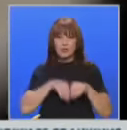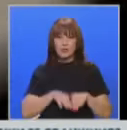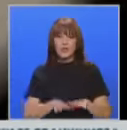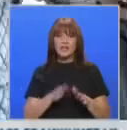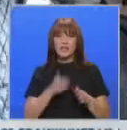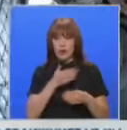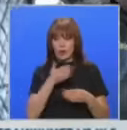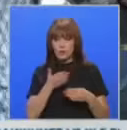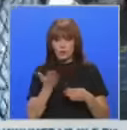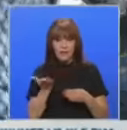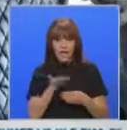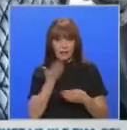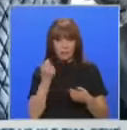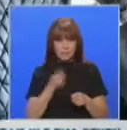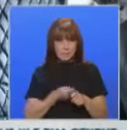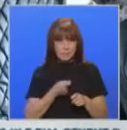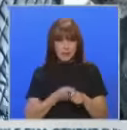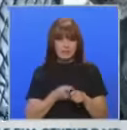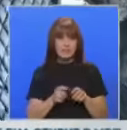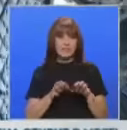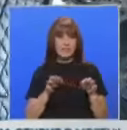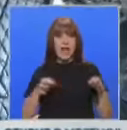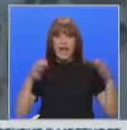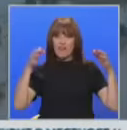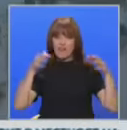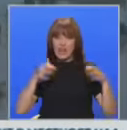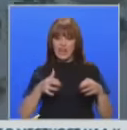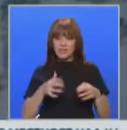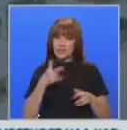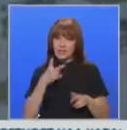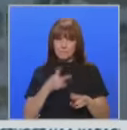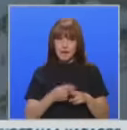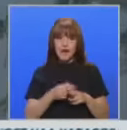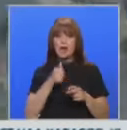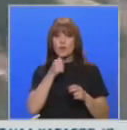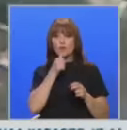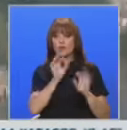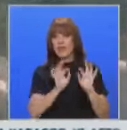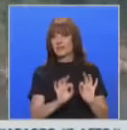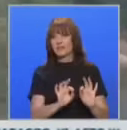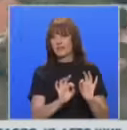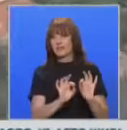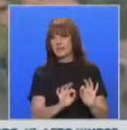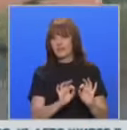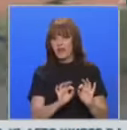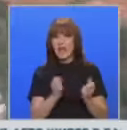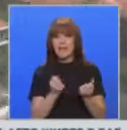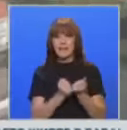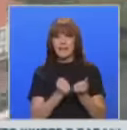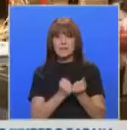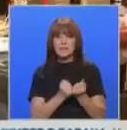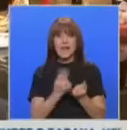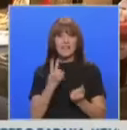в страната. Валежите спряха, но водите още не са се отдръпнали. На места нивото им достига 2